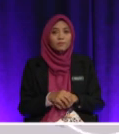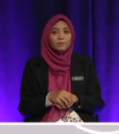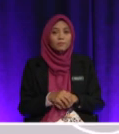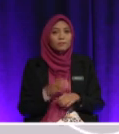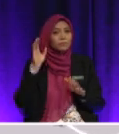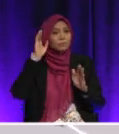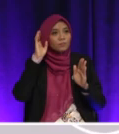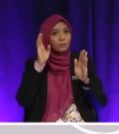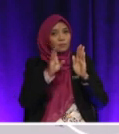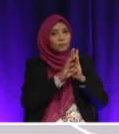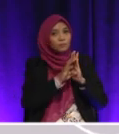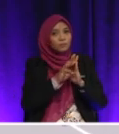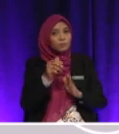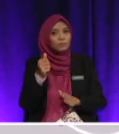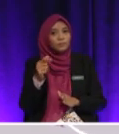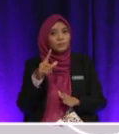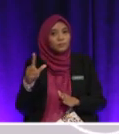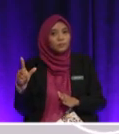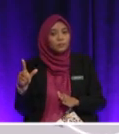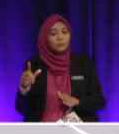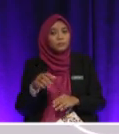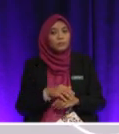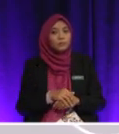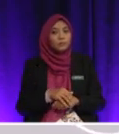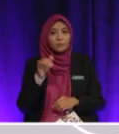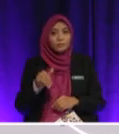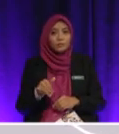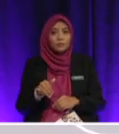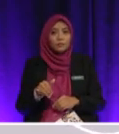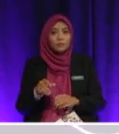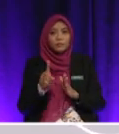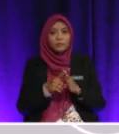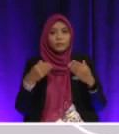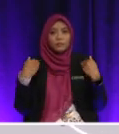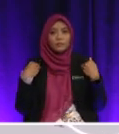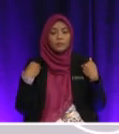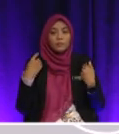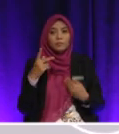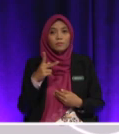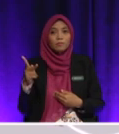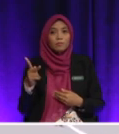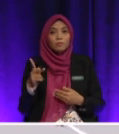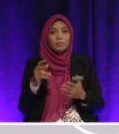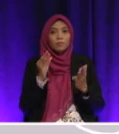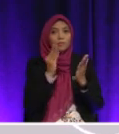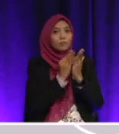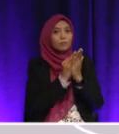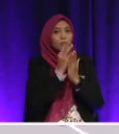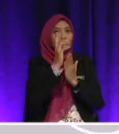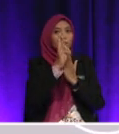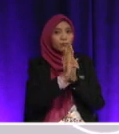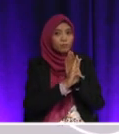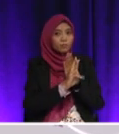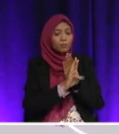gambar tersebut ialah persidangan kebangsaan yang diadakan pada Februari 1954 diketuai oleh